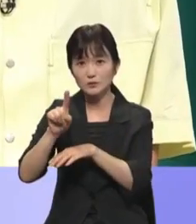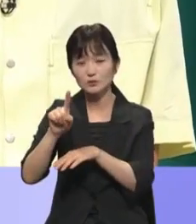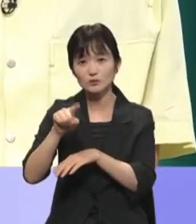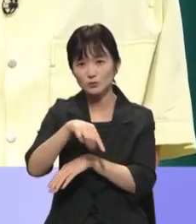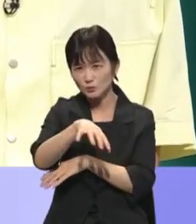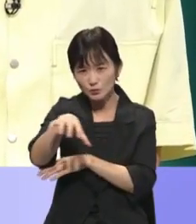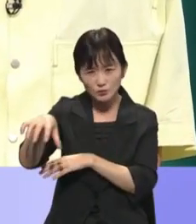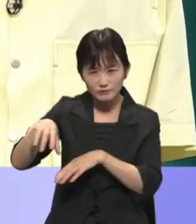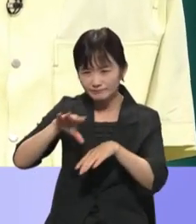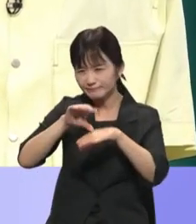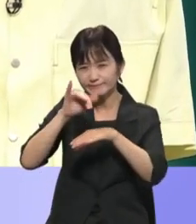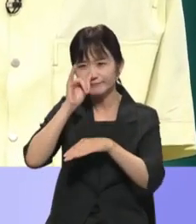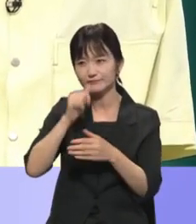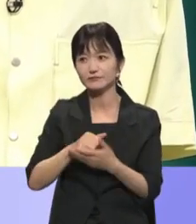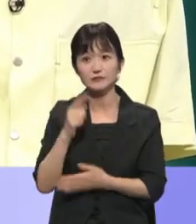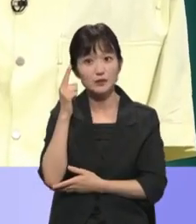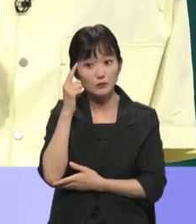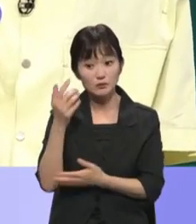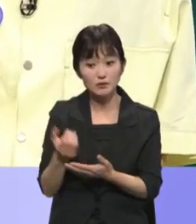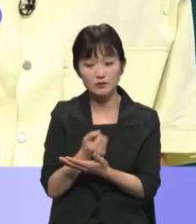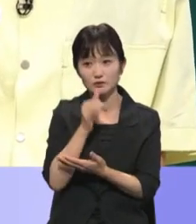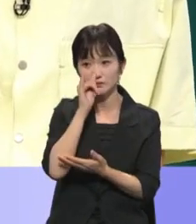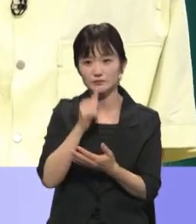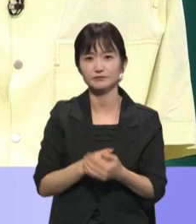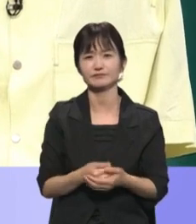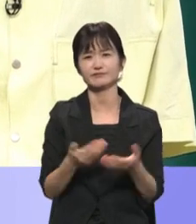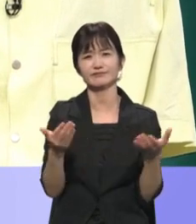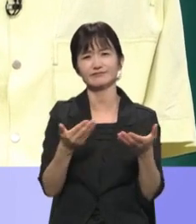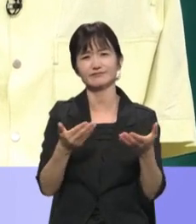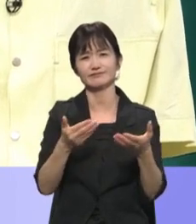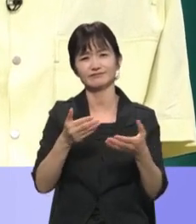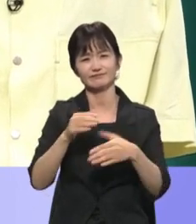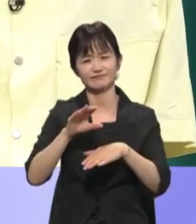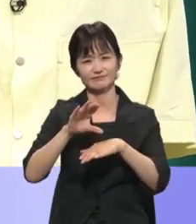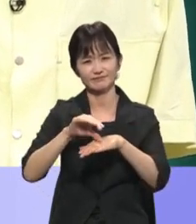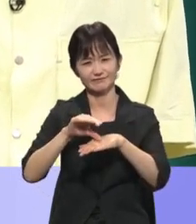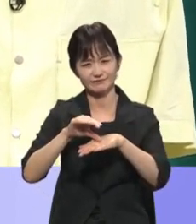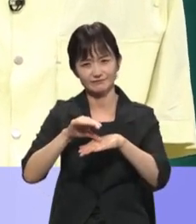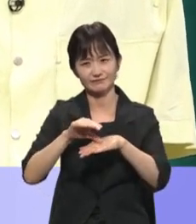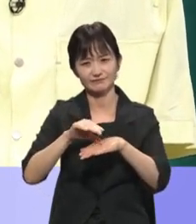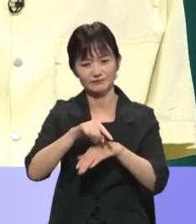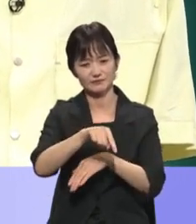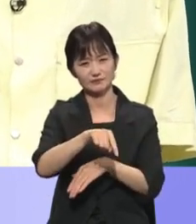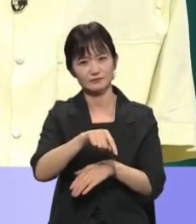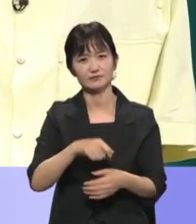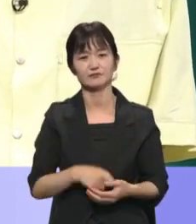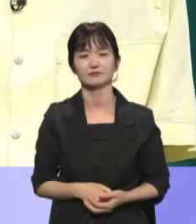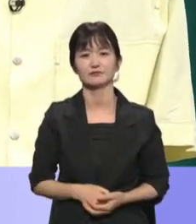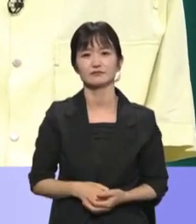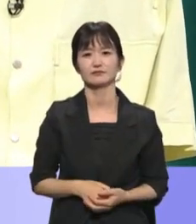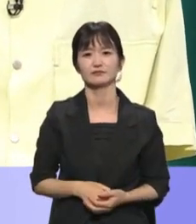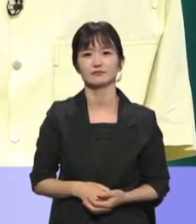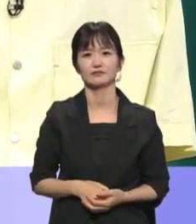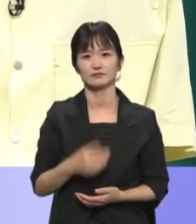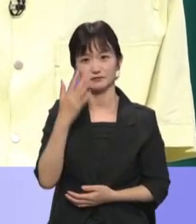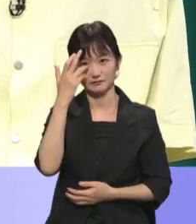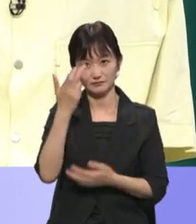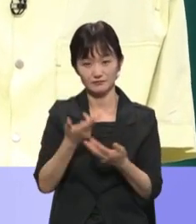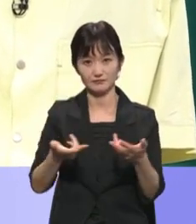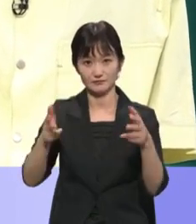어디서나 켤 수 있는 거지만 사실은 핸드폰 있으면 이건 일하면서 켜버린 거예요 그래서 오늘은 쪽에 아까 사진 읽어 주셨는데